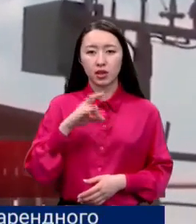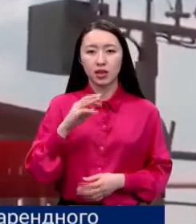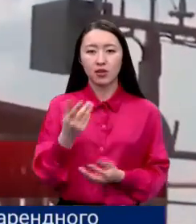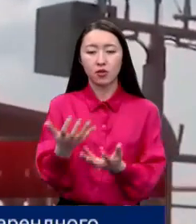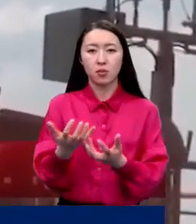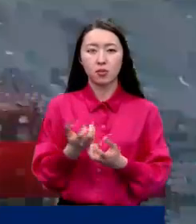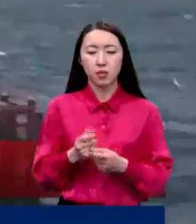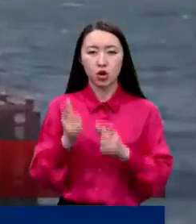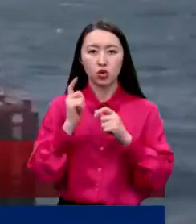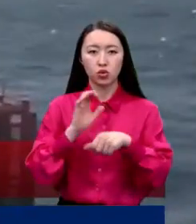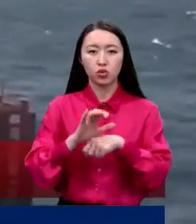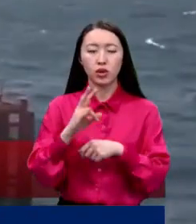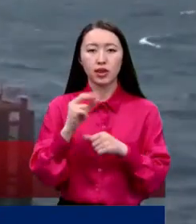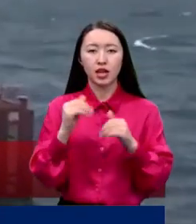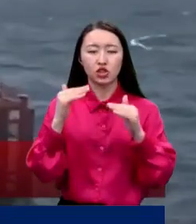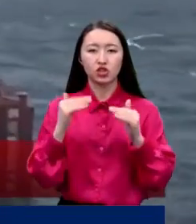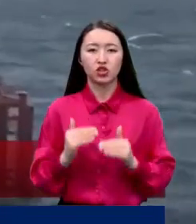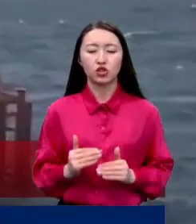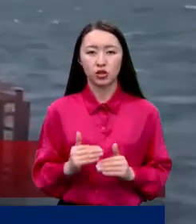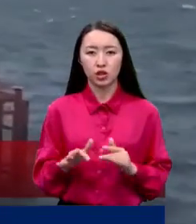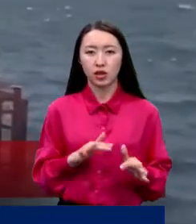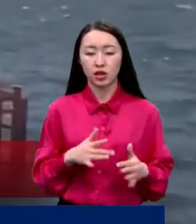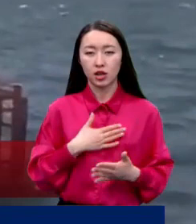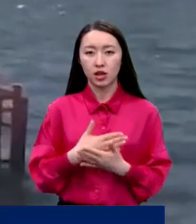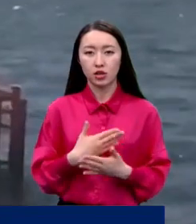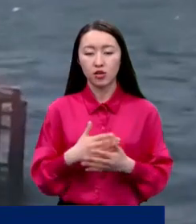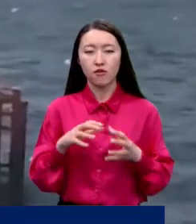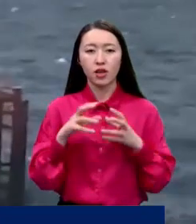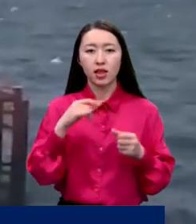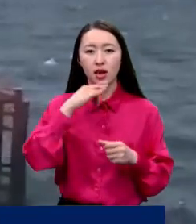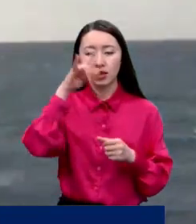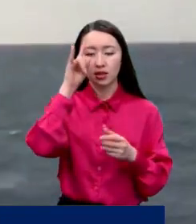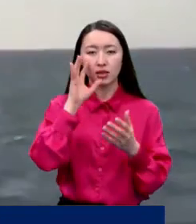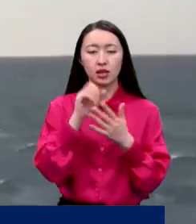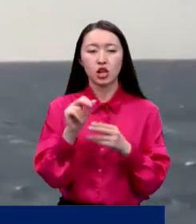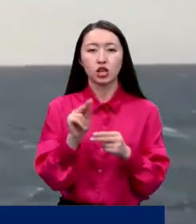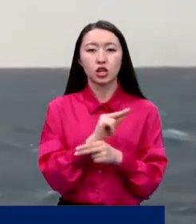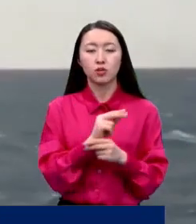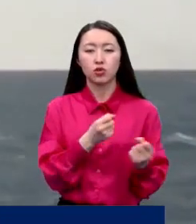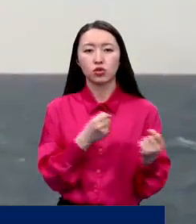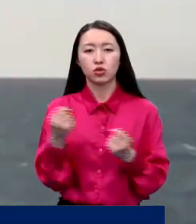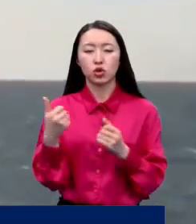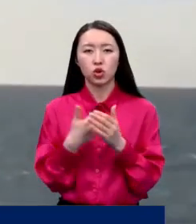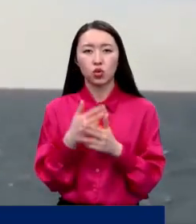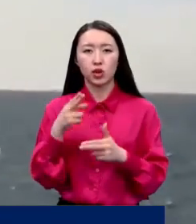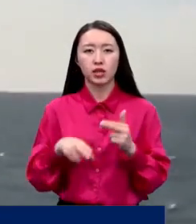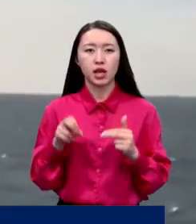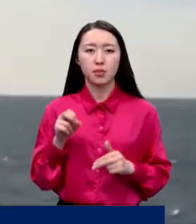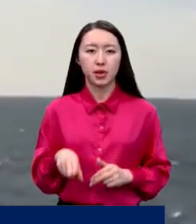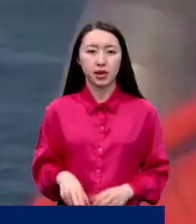от грузоотправителей на сниженных режимах. Власти Казахстана отмечали, что ремонт может продлиться до конца